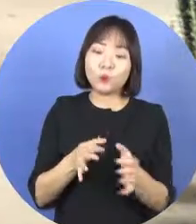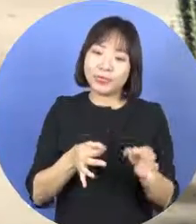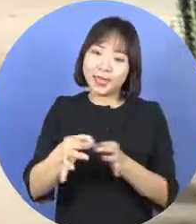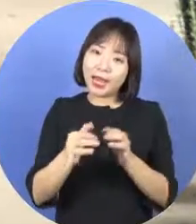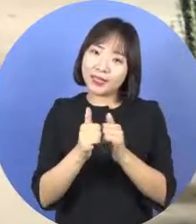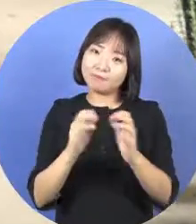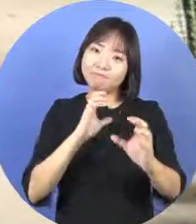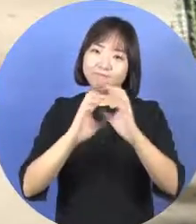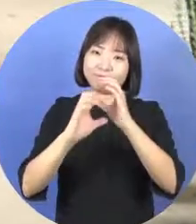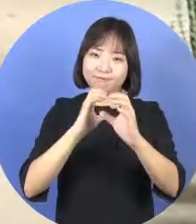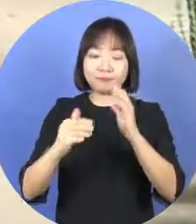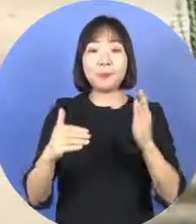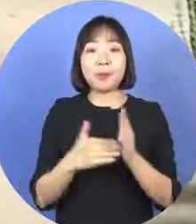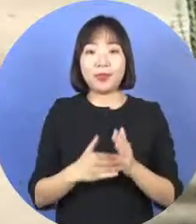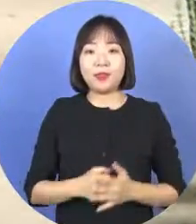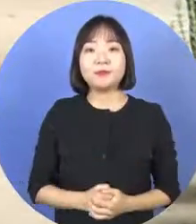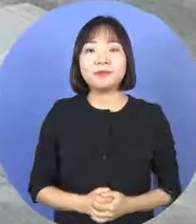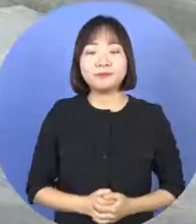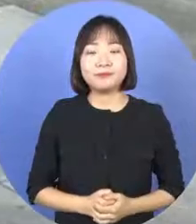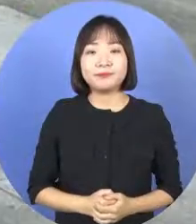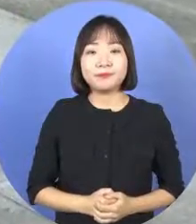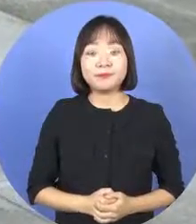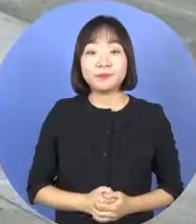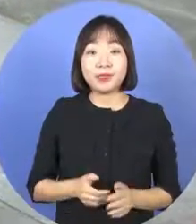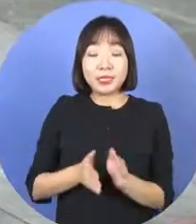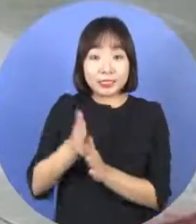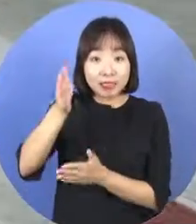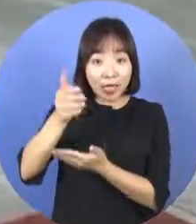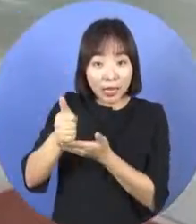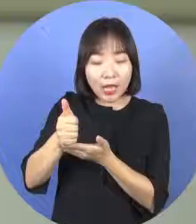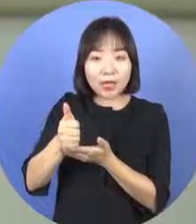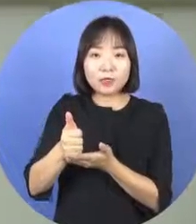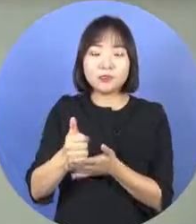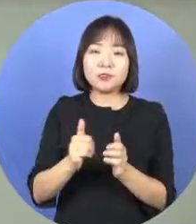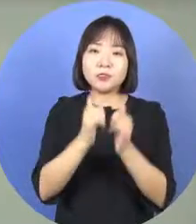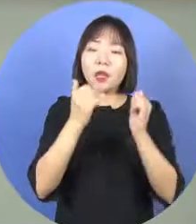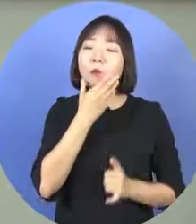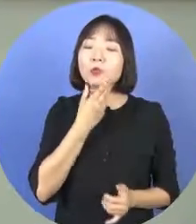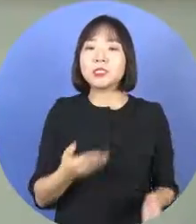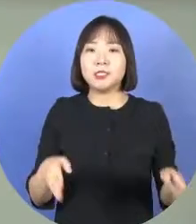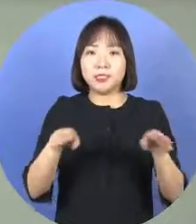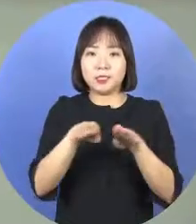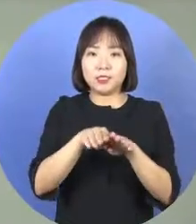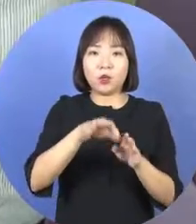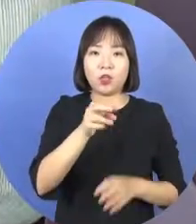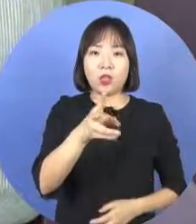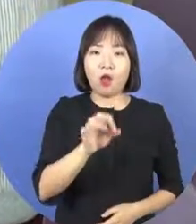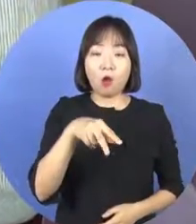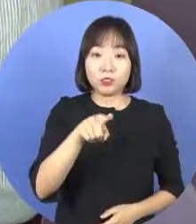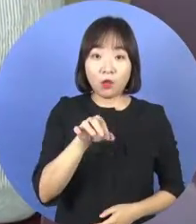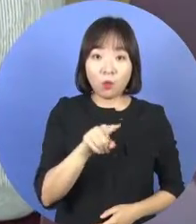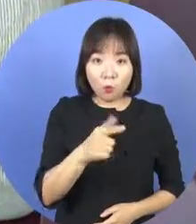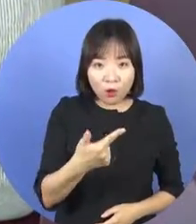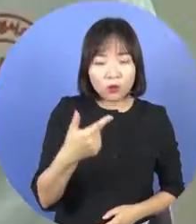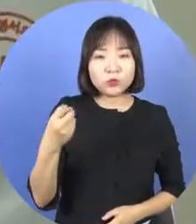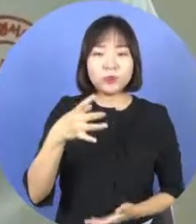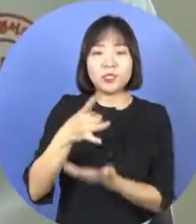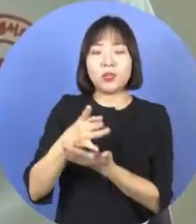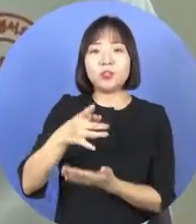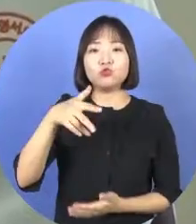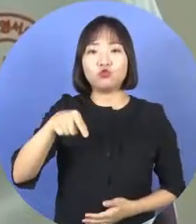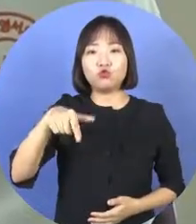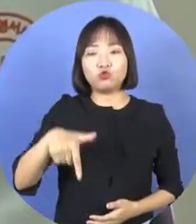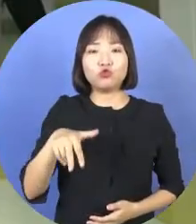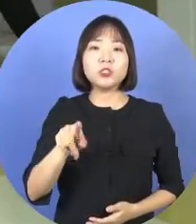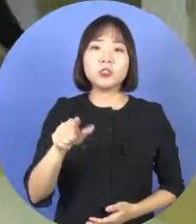상인들과 소통하는 시간을 가졌습니다. 이날 구본영 시장은 사회복지시설인 영서원과 천안축전원을 방문해